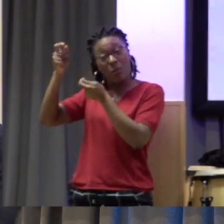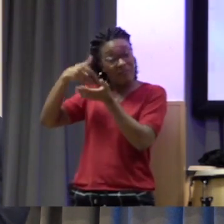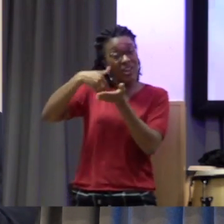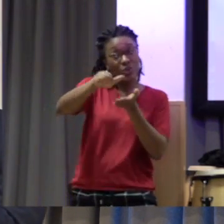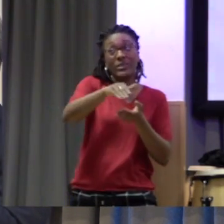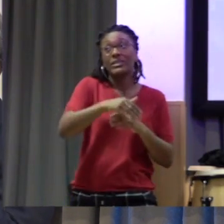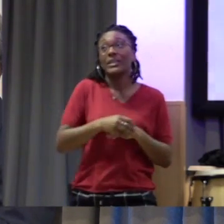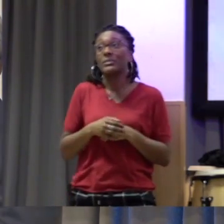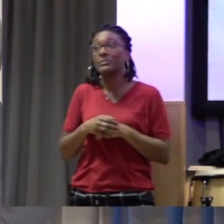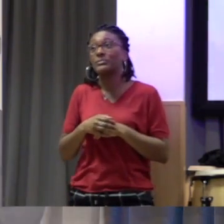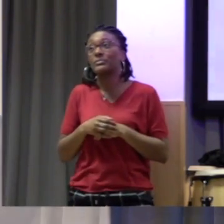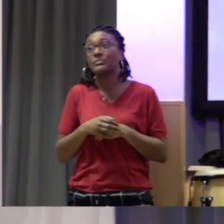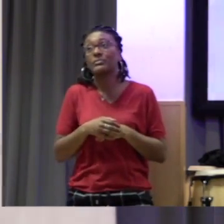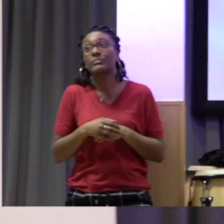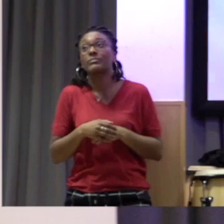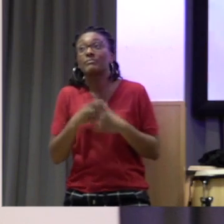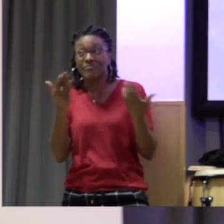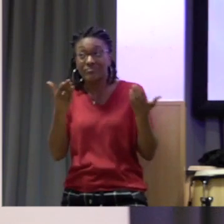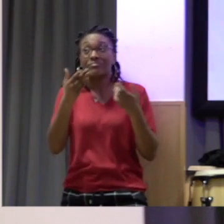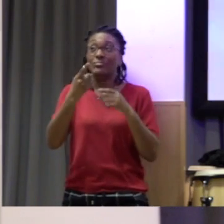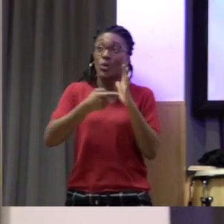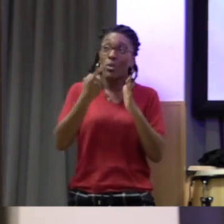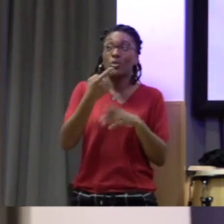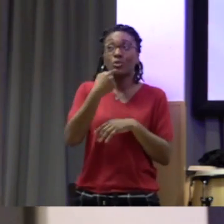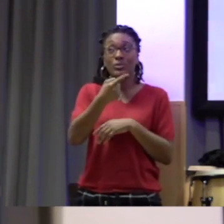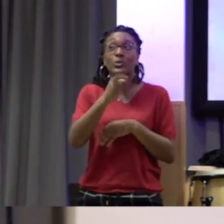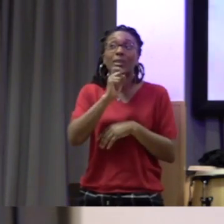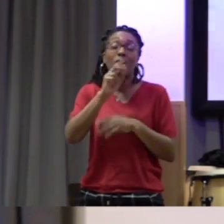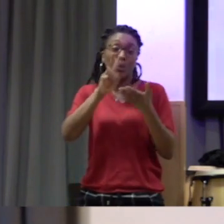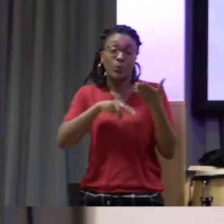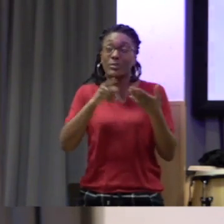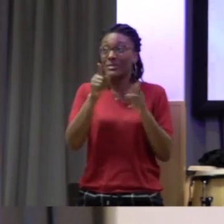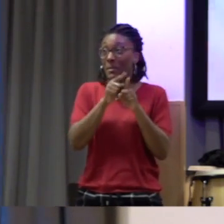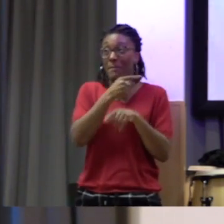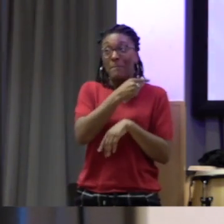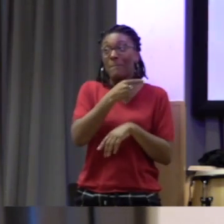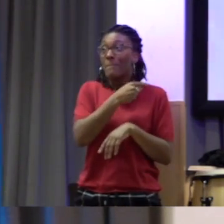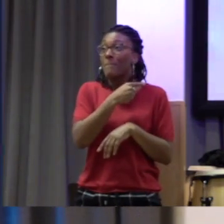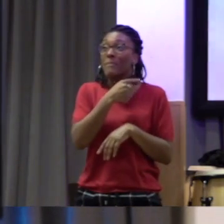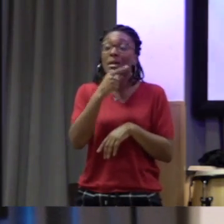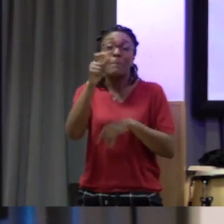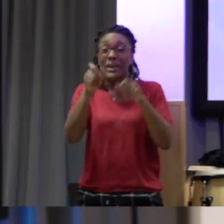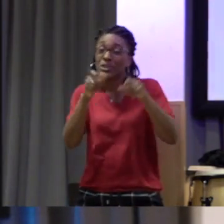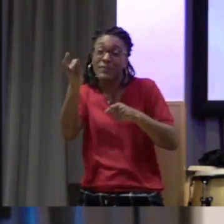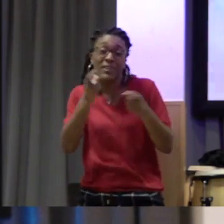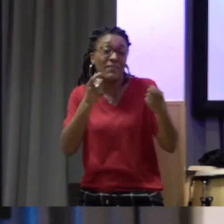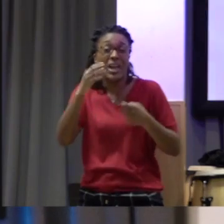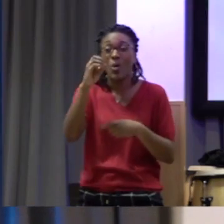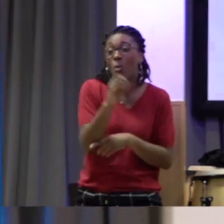or je vous déclare que plusieurs personnes viendront de l'Orient, nous l'avons lu tout à l'heure, et ces fils seront jetés.